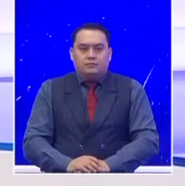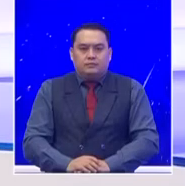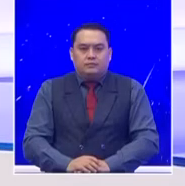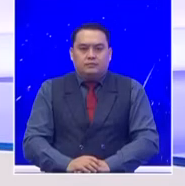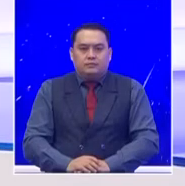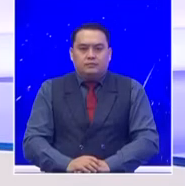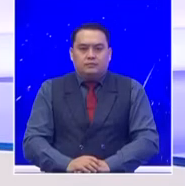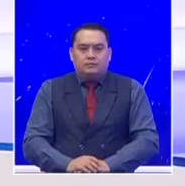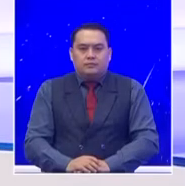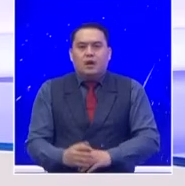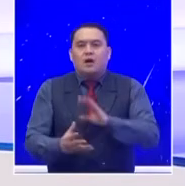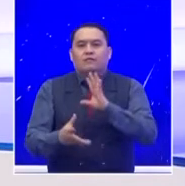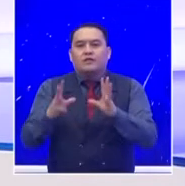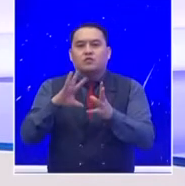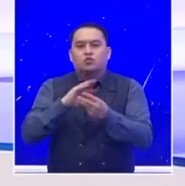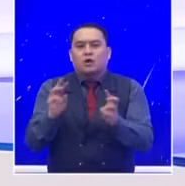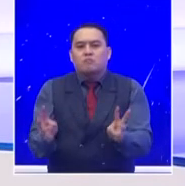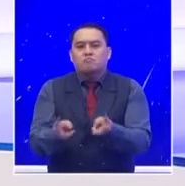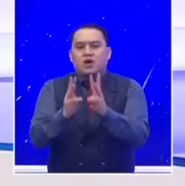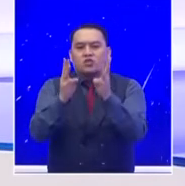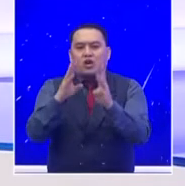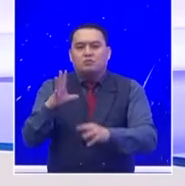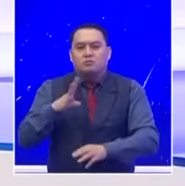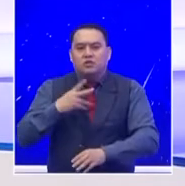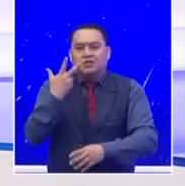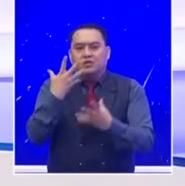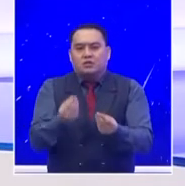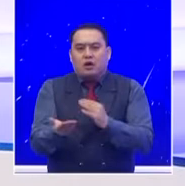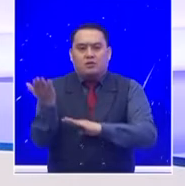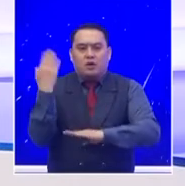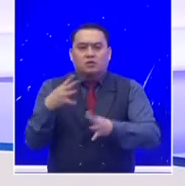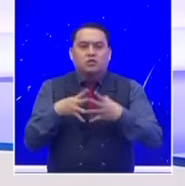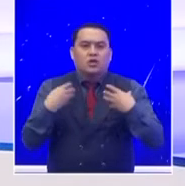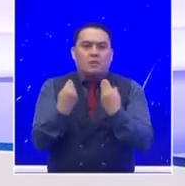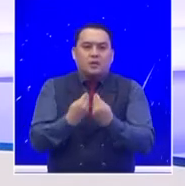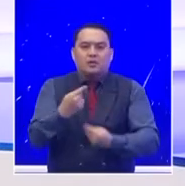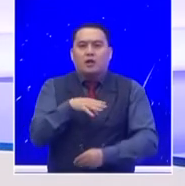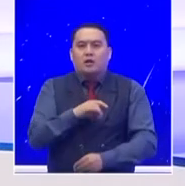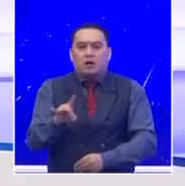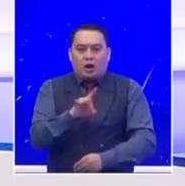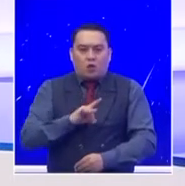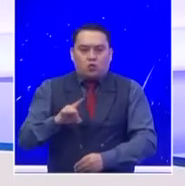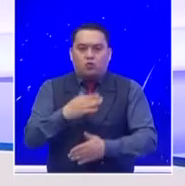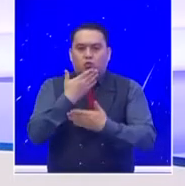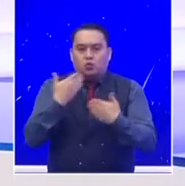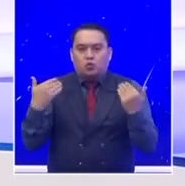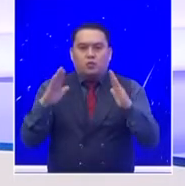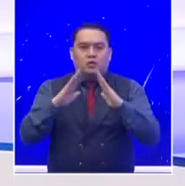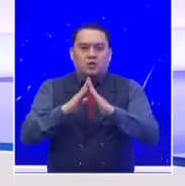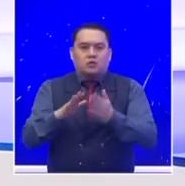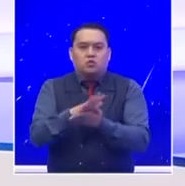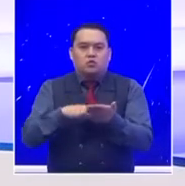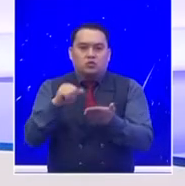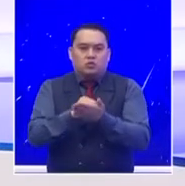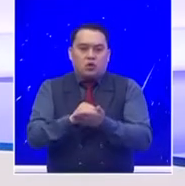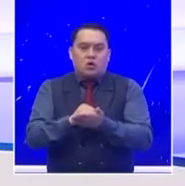Мир не без добрых людей. В результате пожара, произошедшего 3 дня назад, многодетная семья в Талгарском районе лишилась дома.